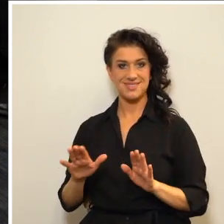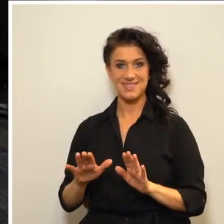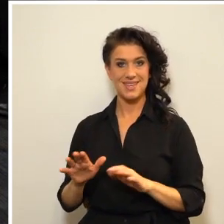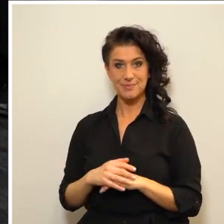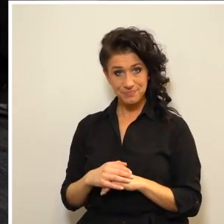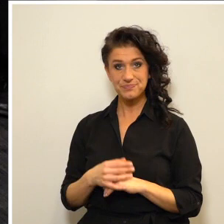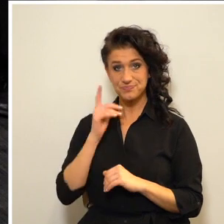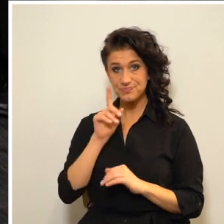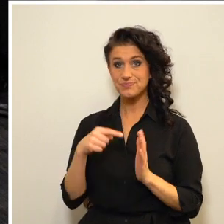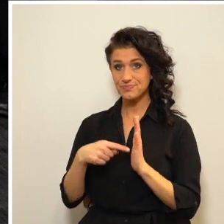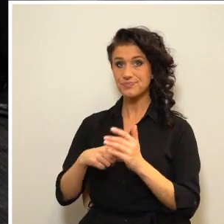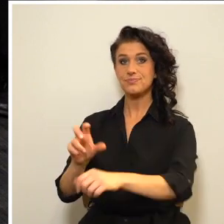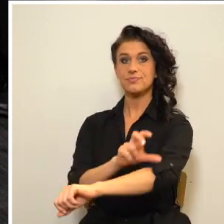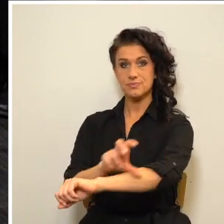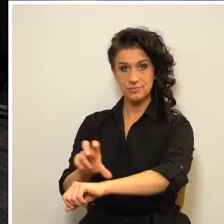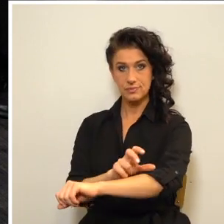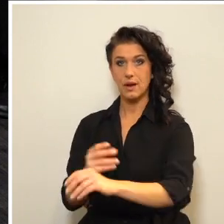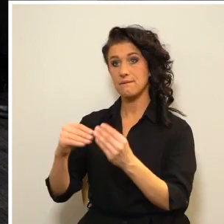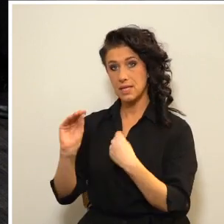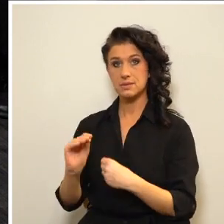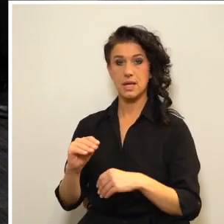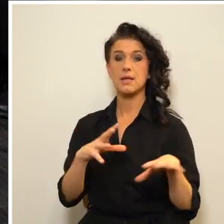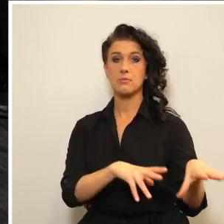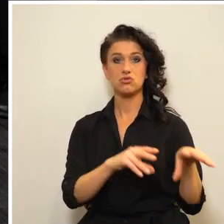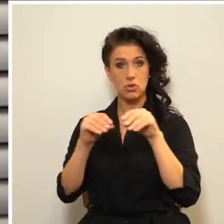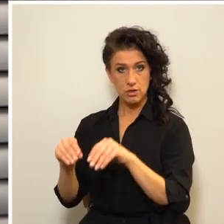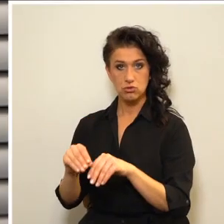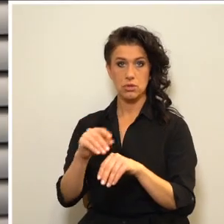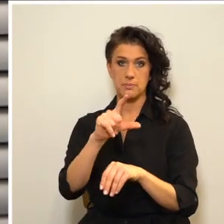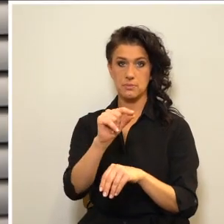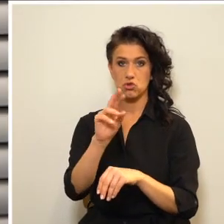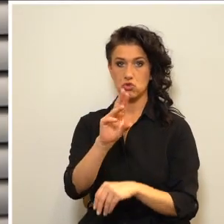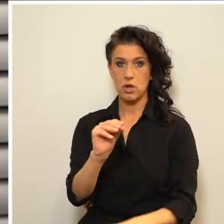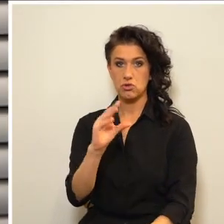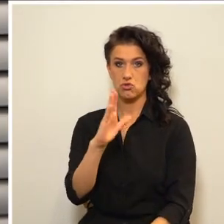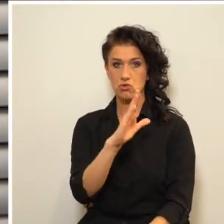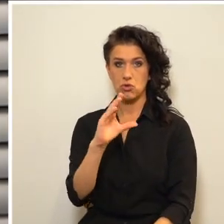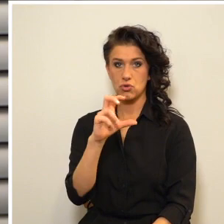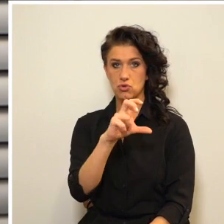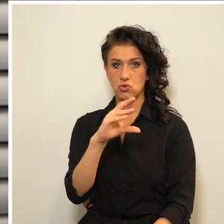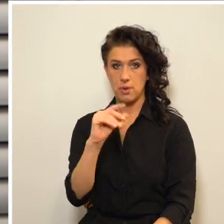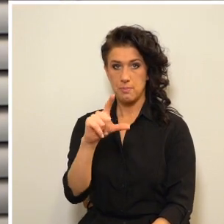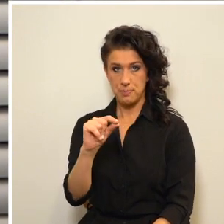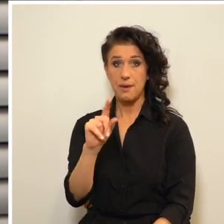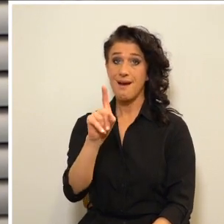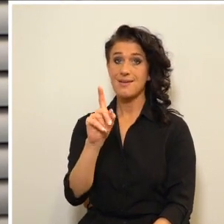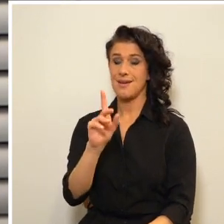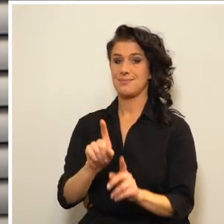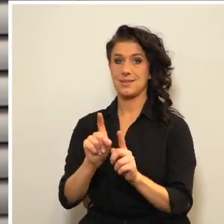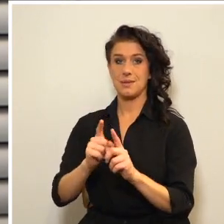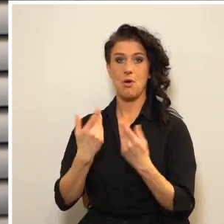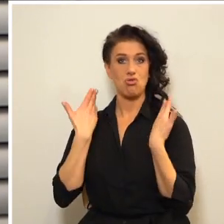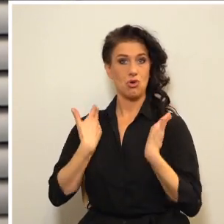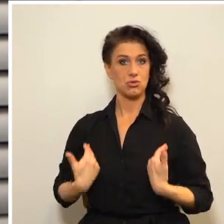możliwości są coraz lepsze coraz więcej jest takich przeszczepów które jakby burzą wizerunek właśnie jakby tożsamość prawda aby ci